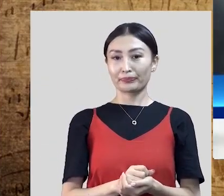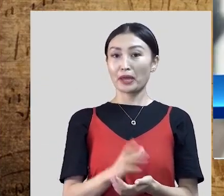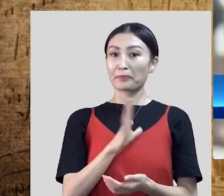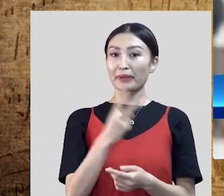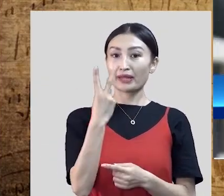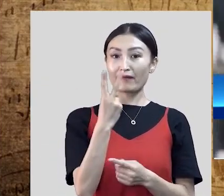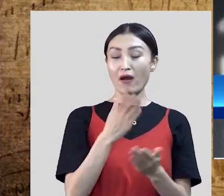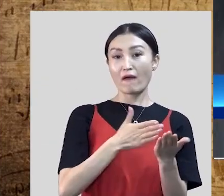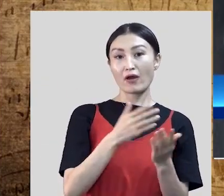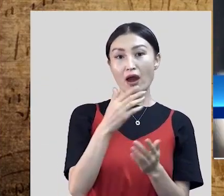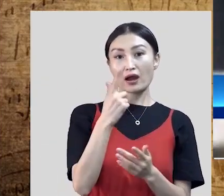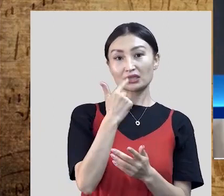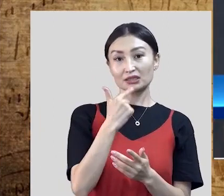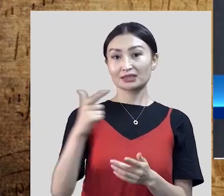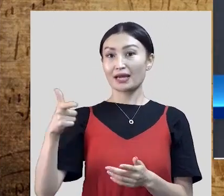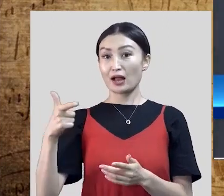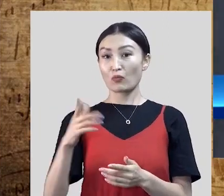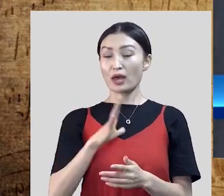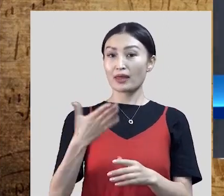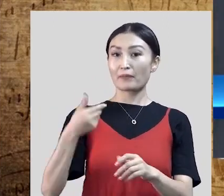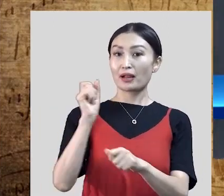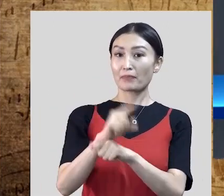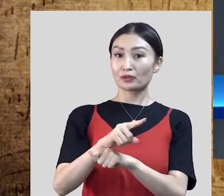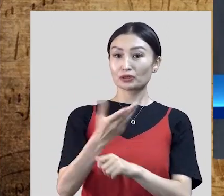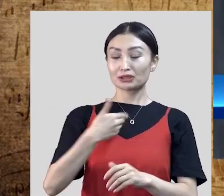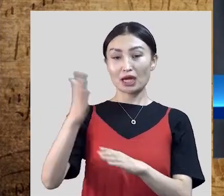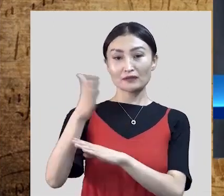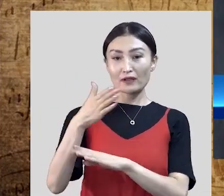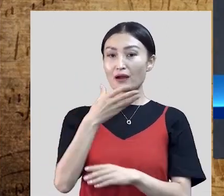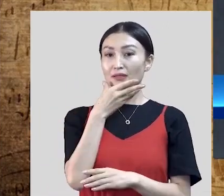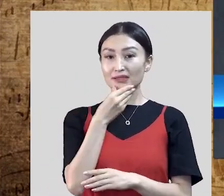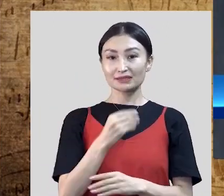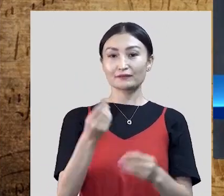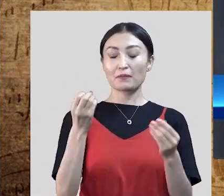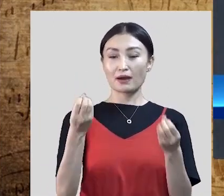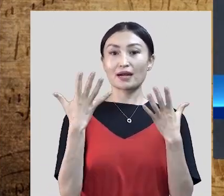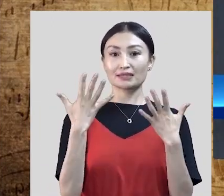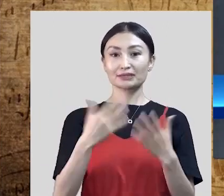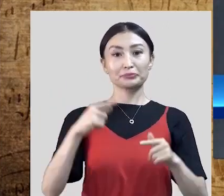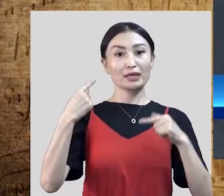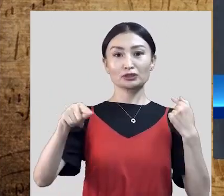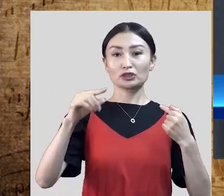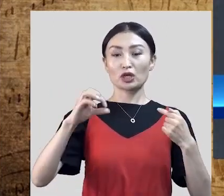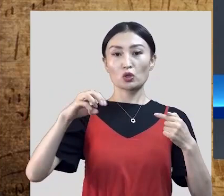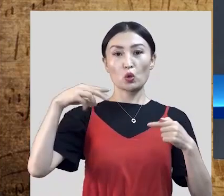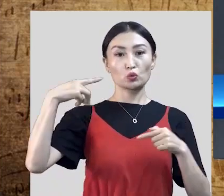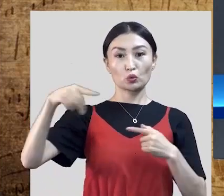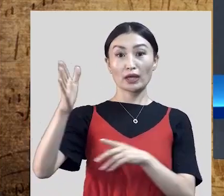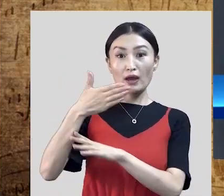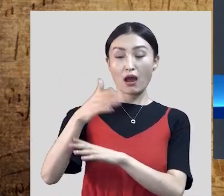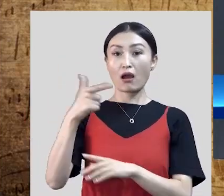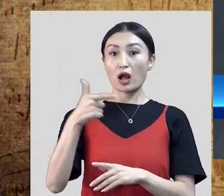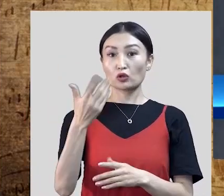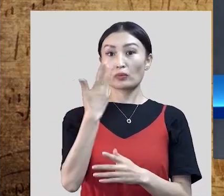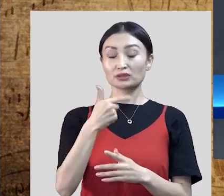Было два варианта, голубой и красный. Нам было поручено, чтобы наш флаг был красивым, красочным и отличался от других. Поскольку голубой цвет –